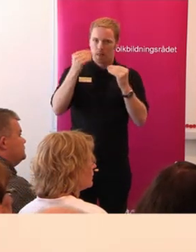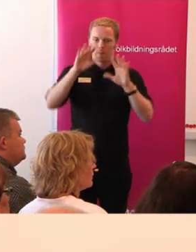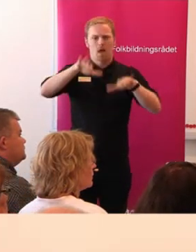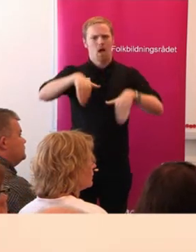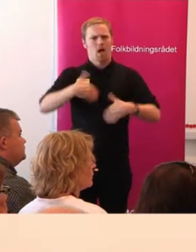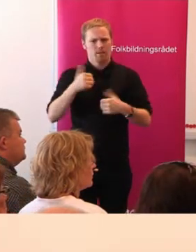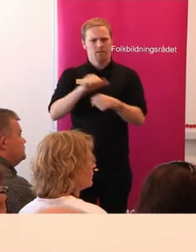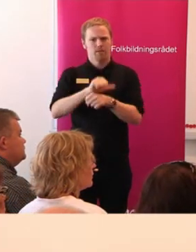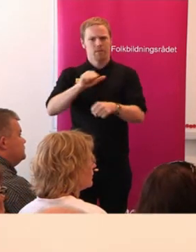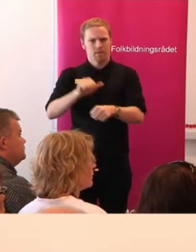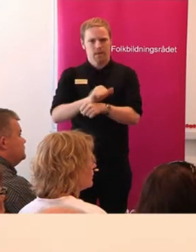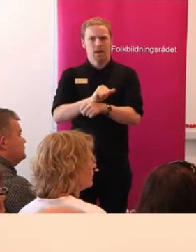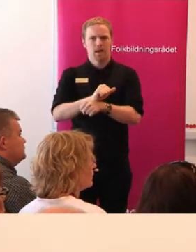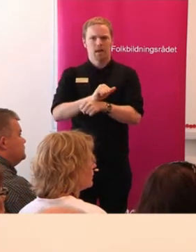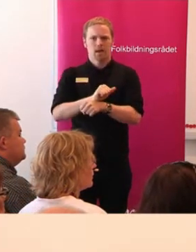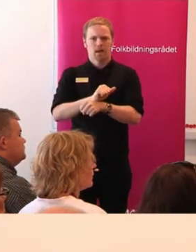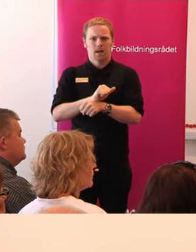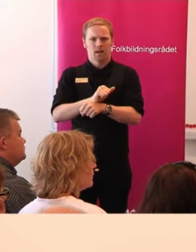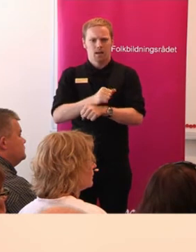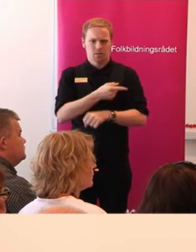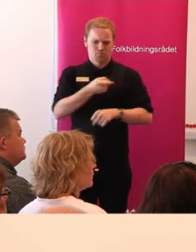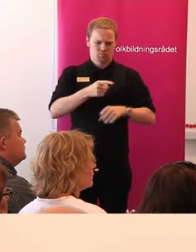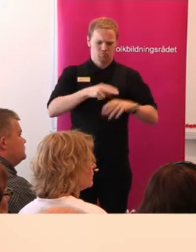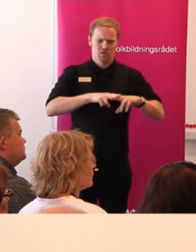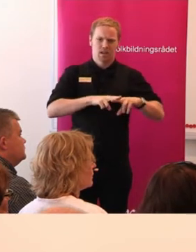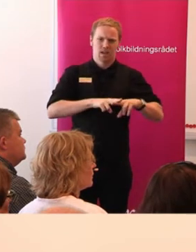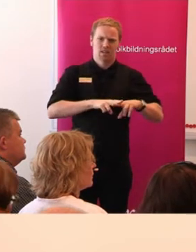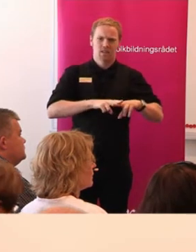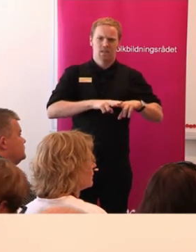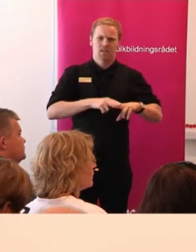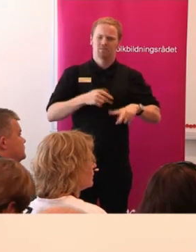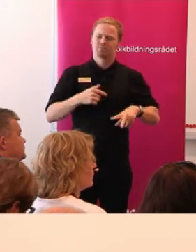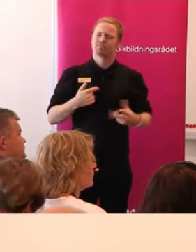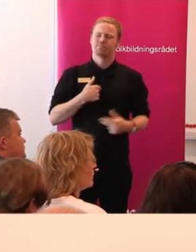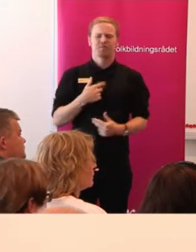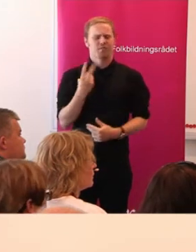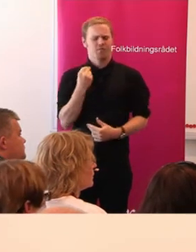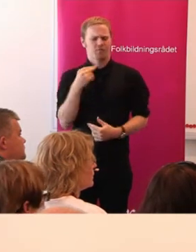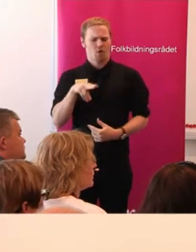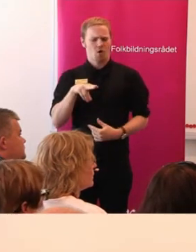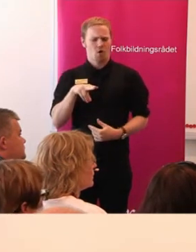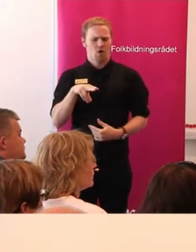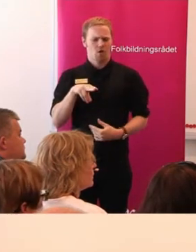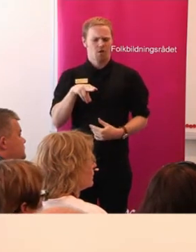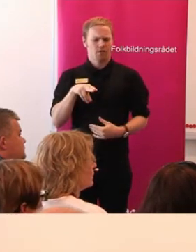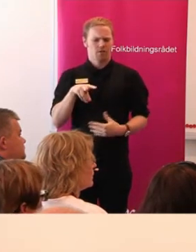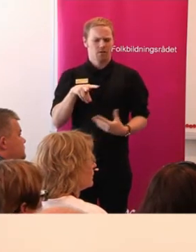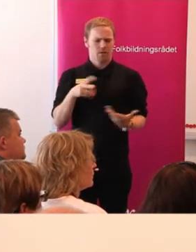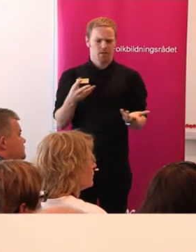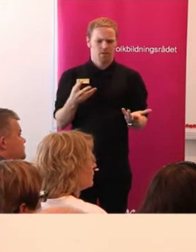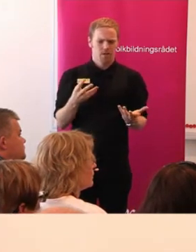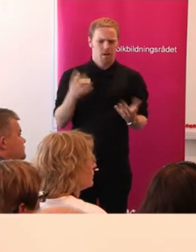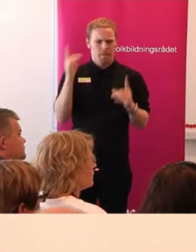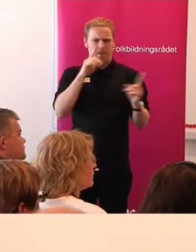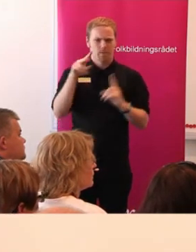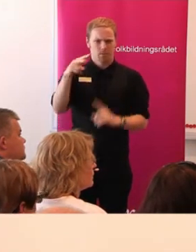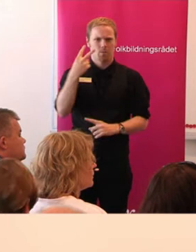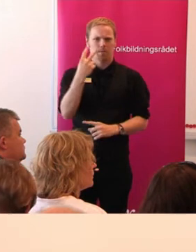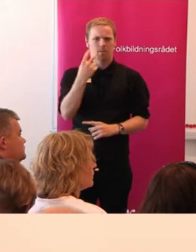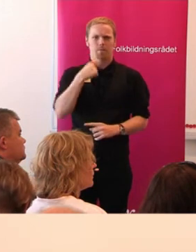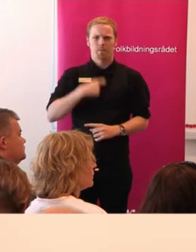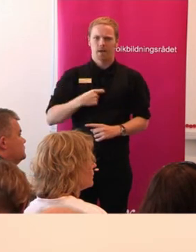tränat på att och känt sig att de är vana att bli sedda i sin utbildning, i sin